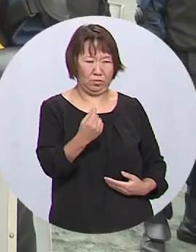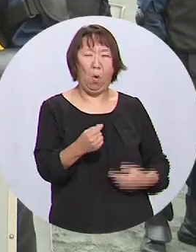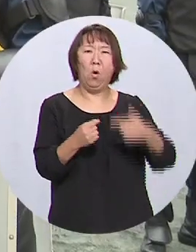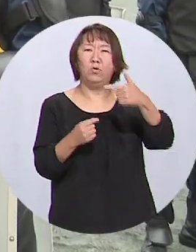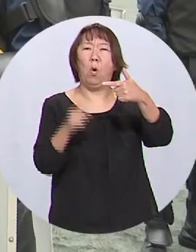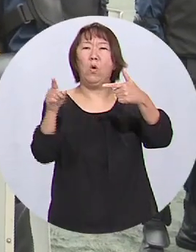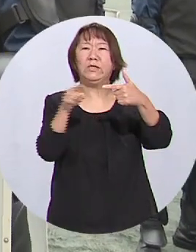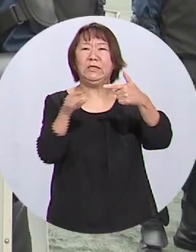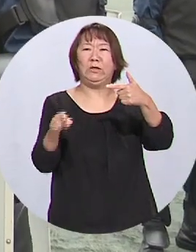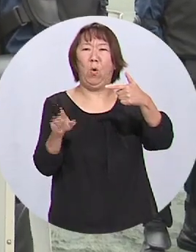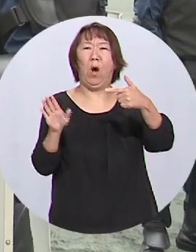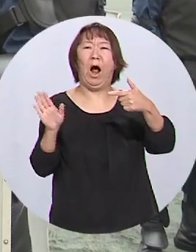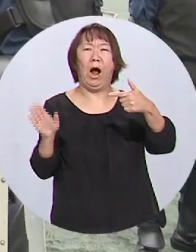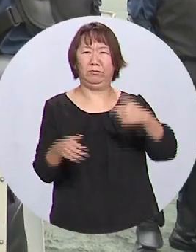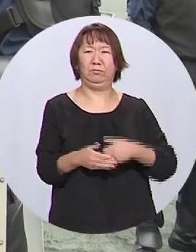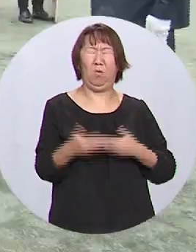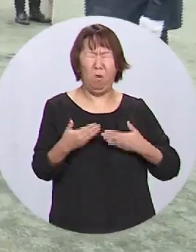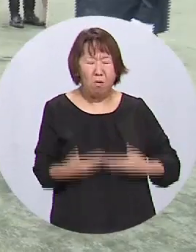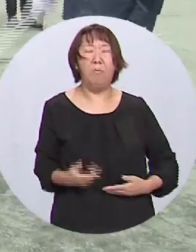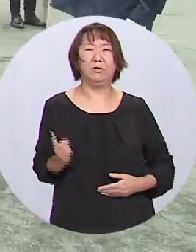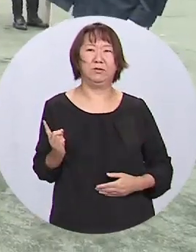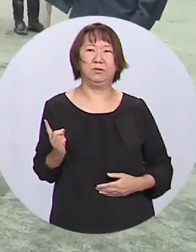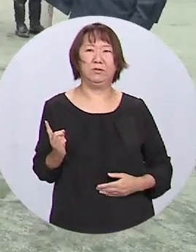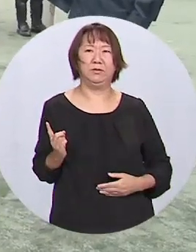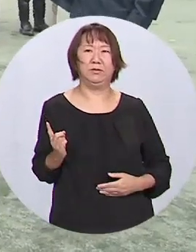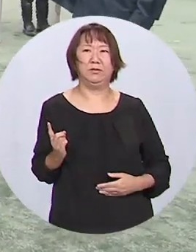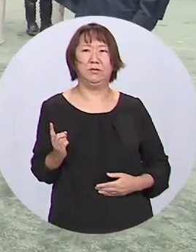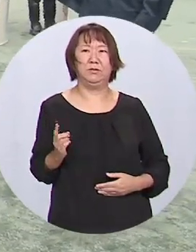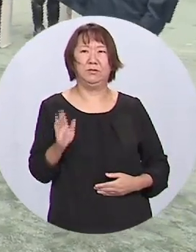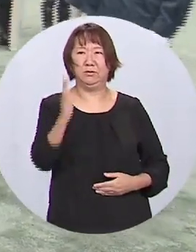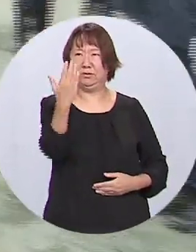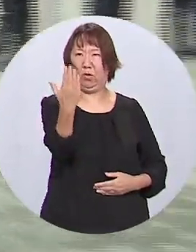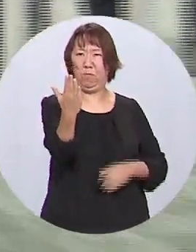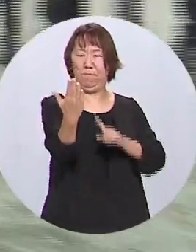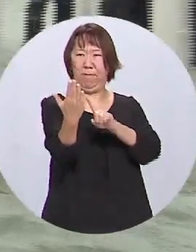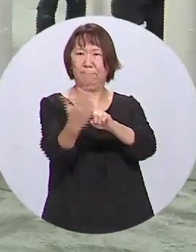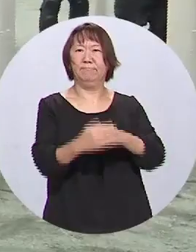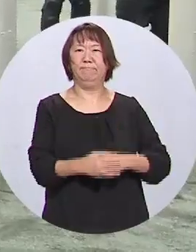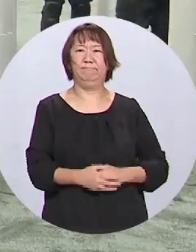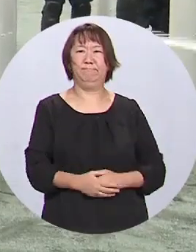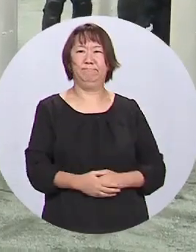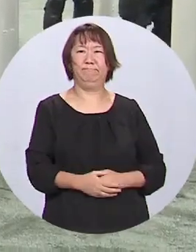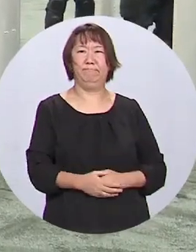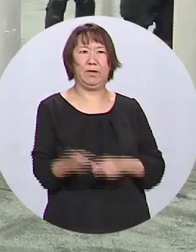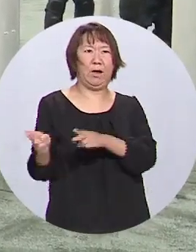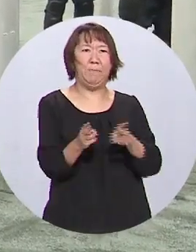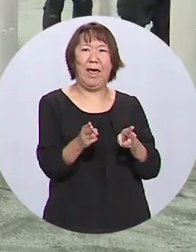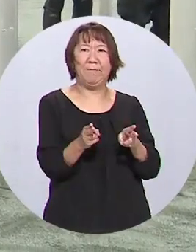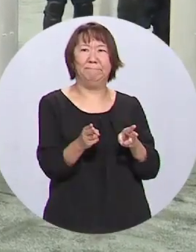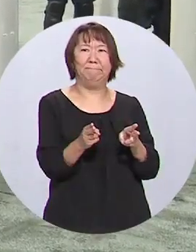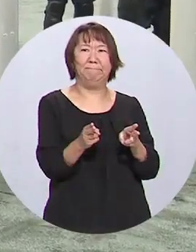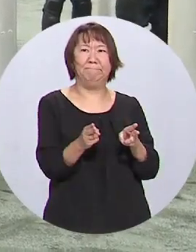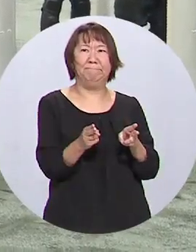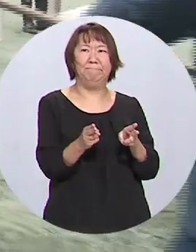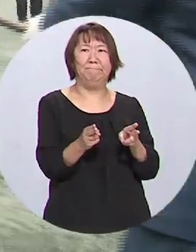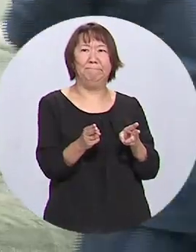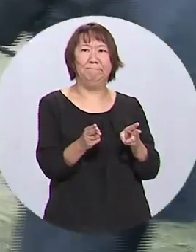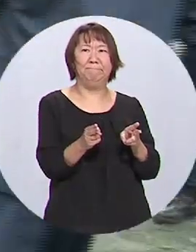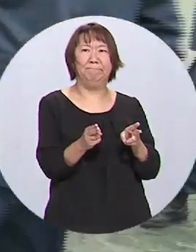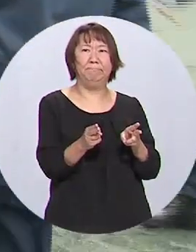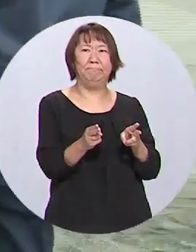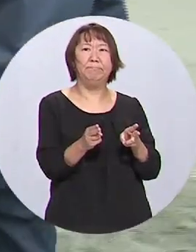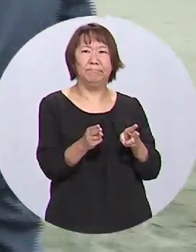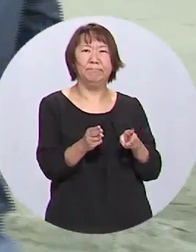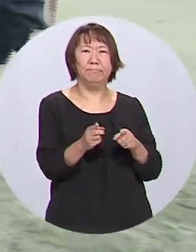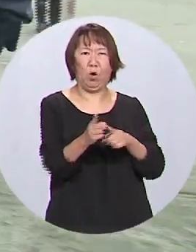約6キロ。 6キロ あります。正面に お願いします。 構え、攻撃